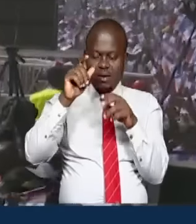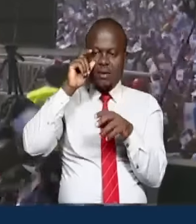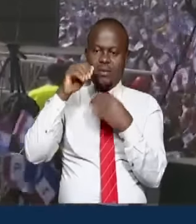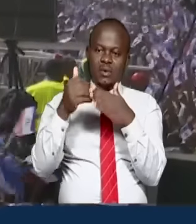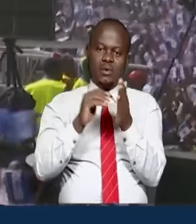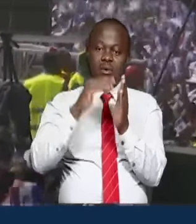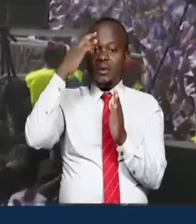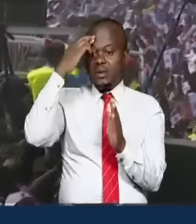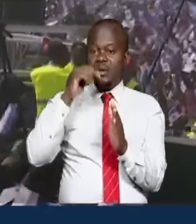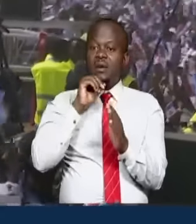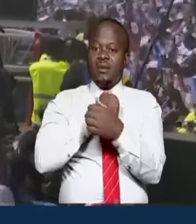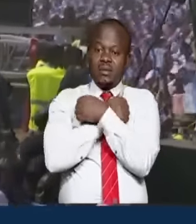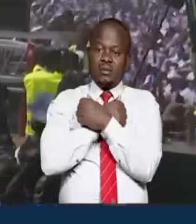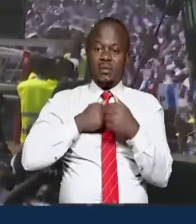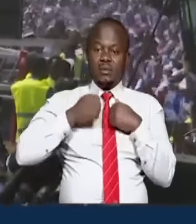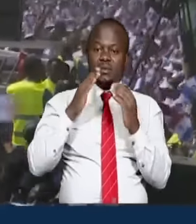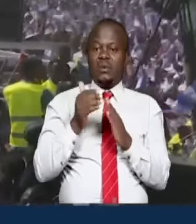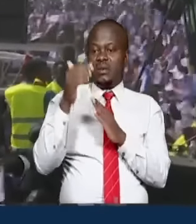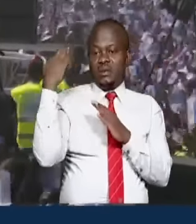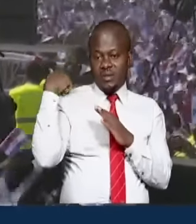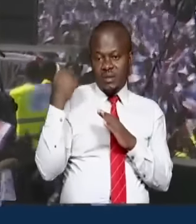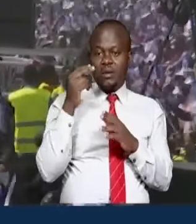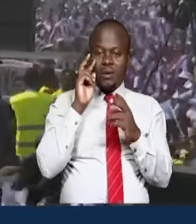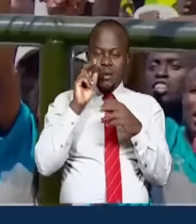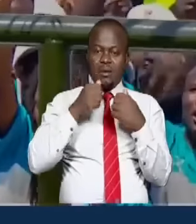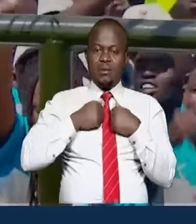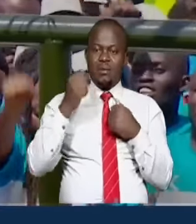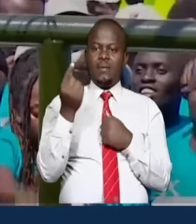yongeye kwibutsa abadakunda u Rwanda ko ari umukoro ureba abanyarwanda gusa